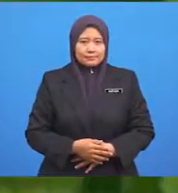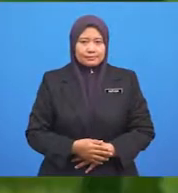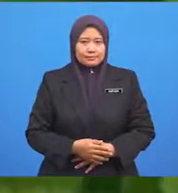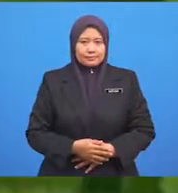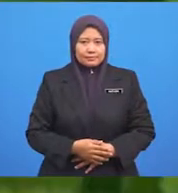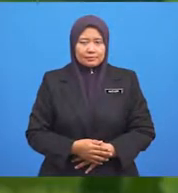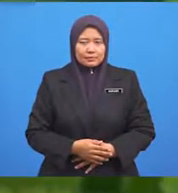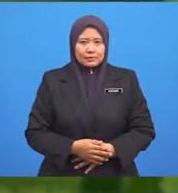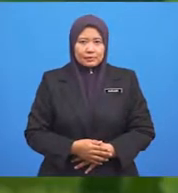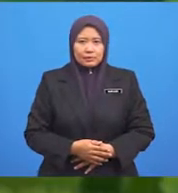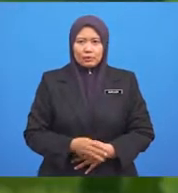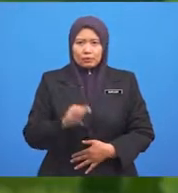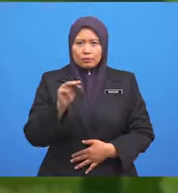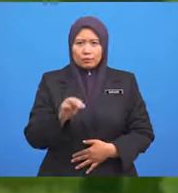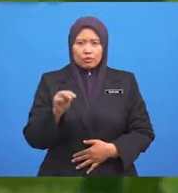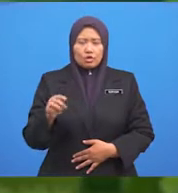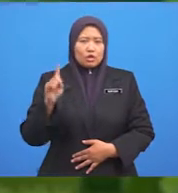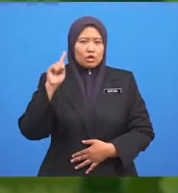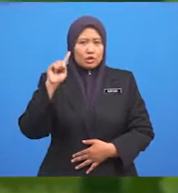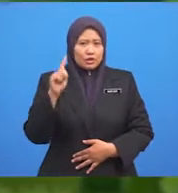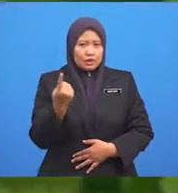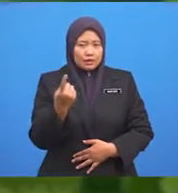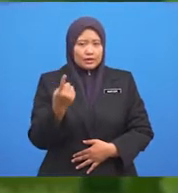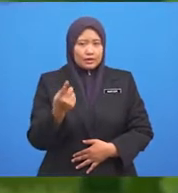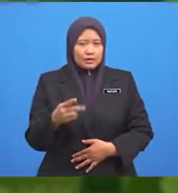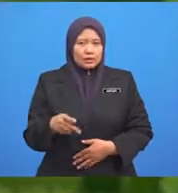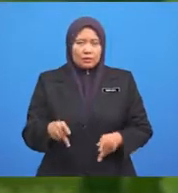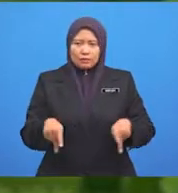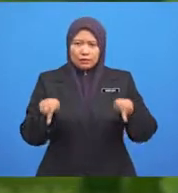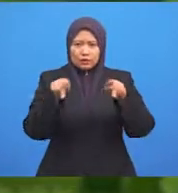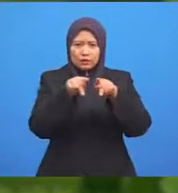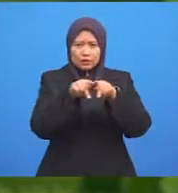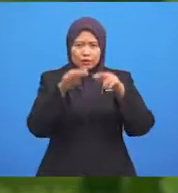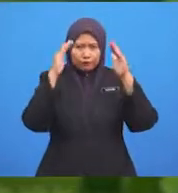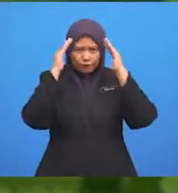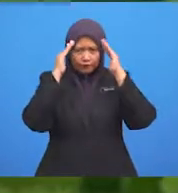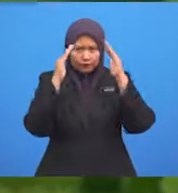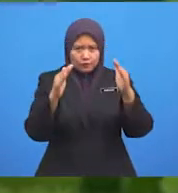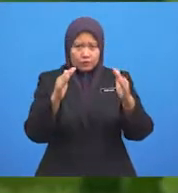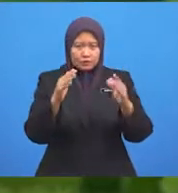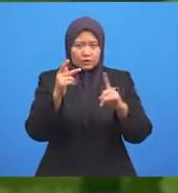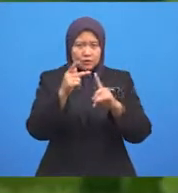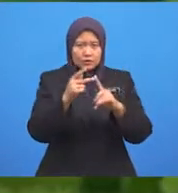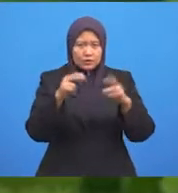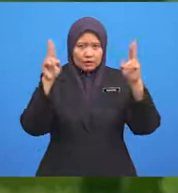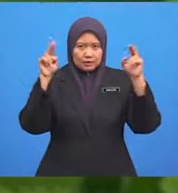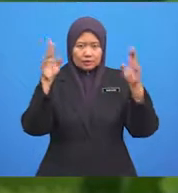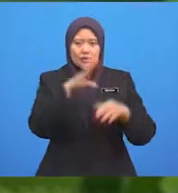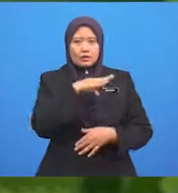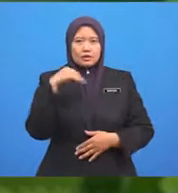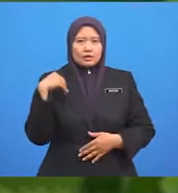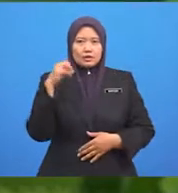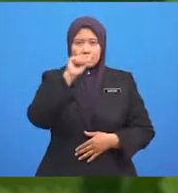sini, murid hanya perlu memberikan tumpuan kepada aspek tema dan